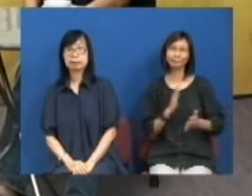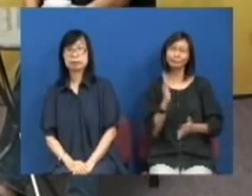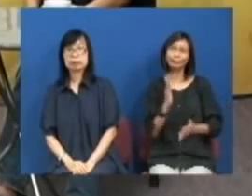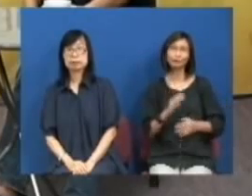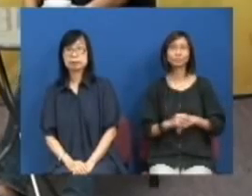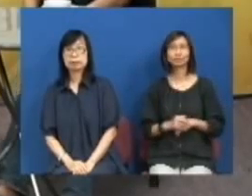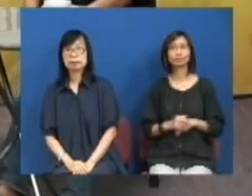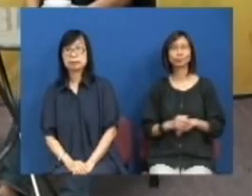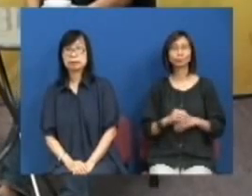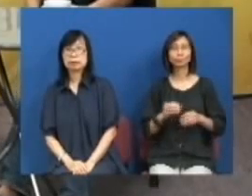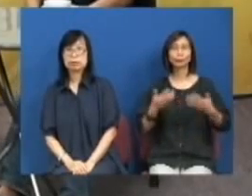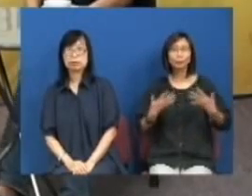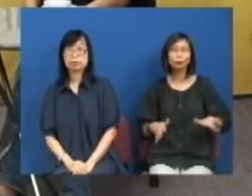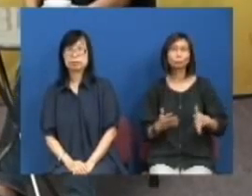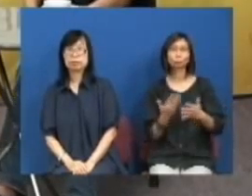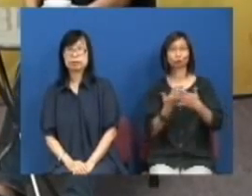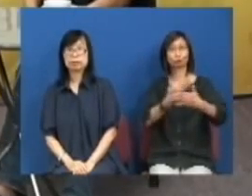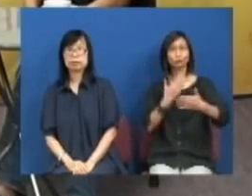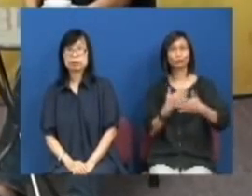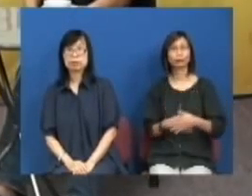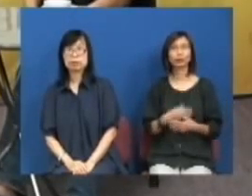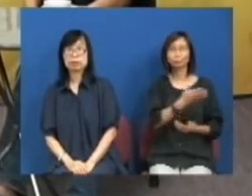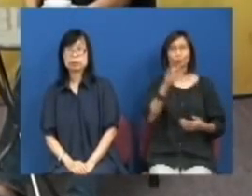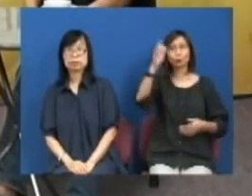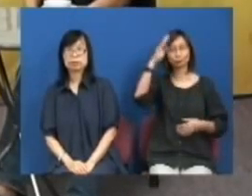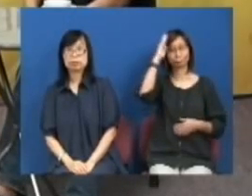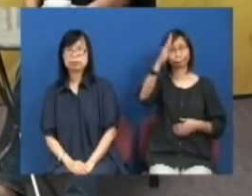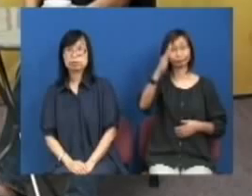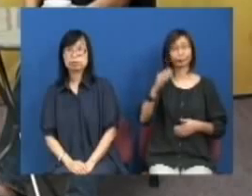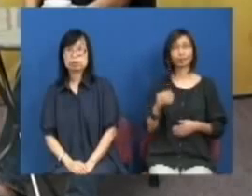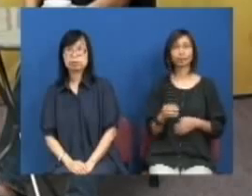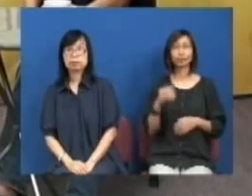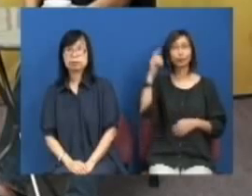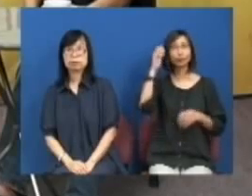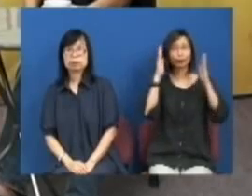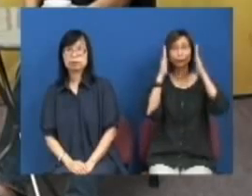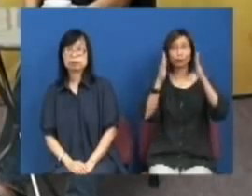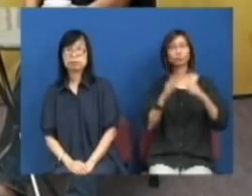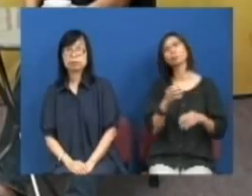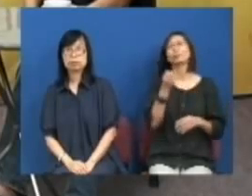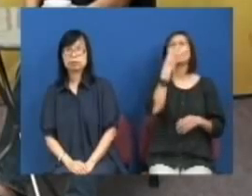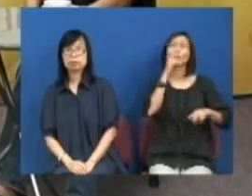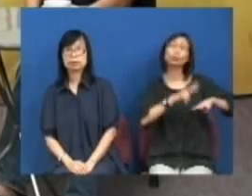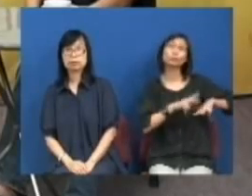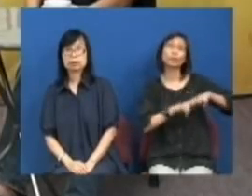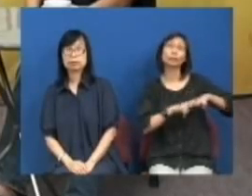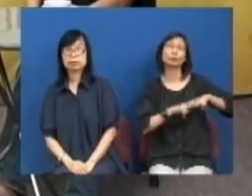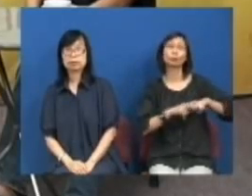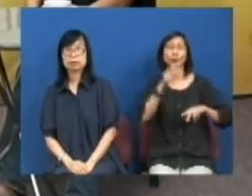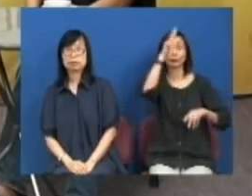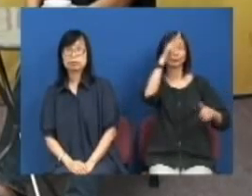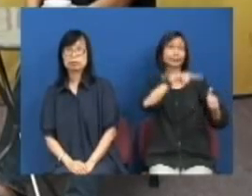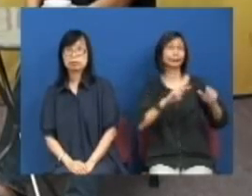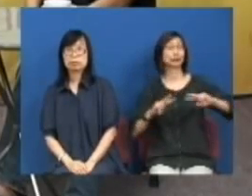節目未結束之前咧，都希望大家密切留意住即係香港同內地嗰個政治發展，因為我諗六四本身唔單